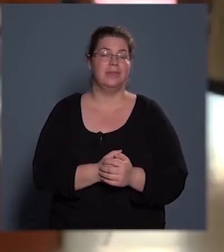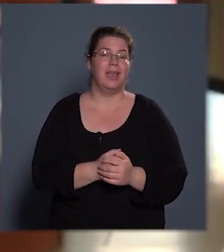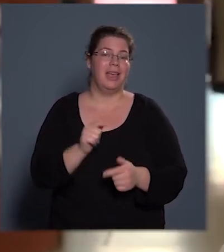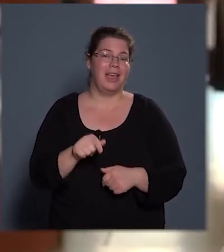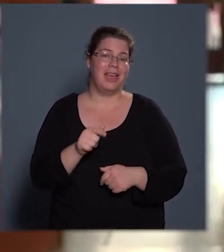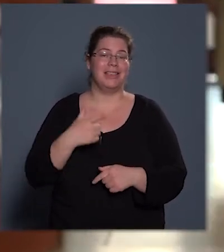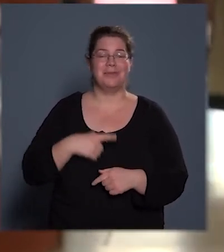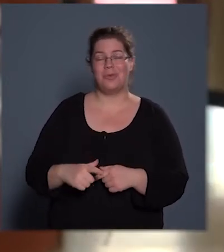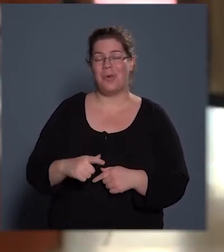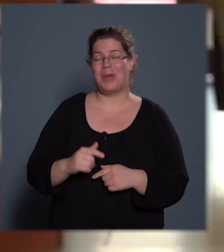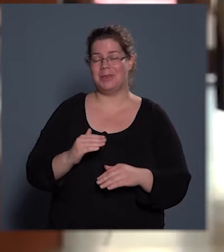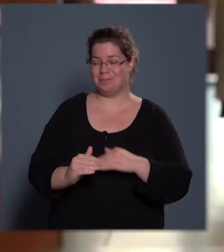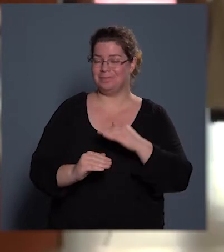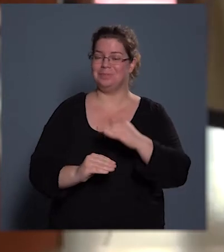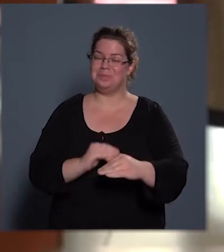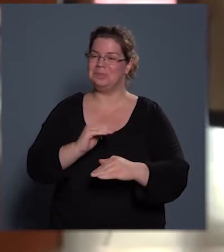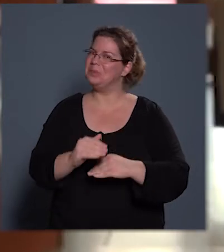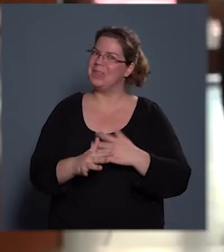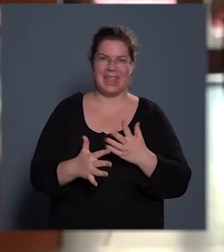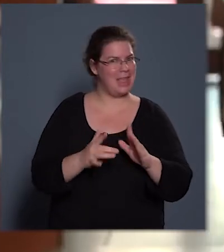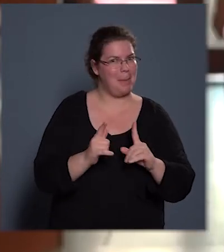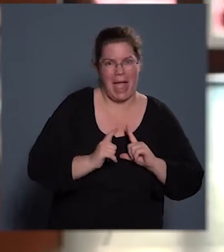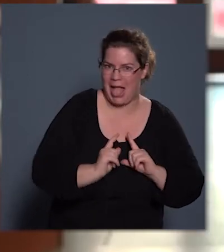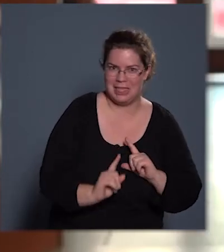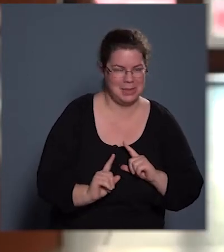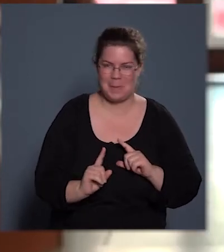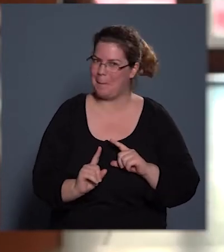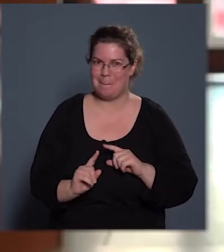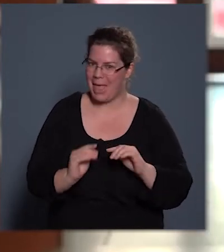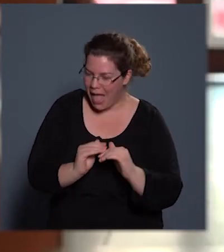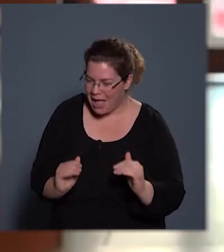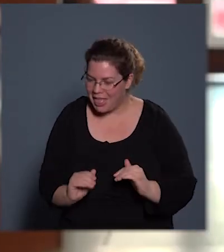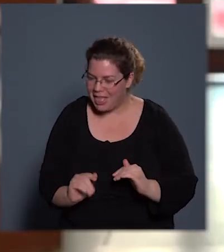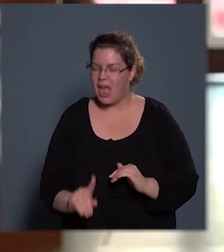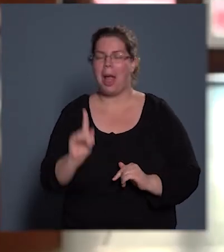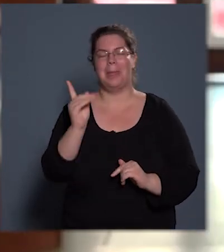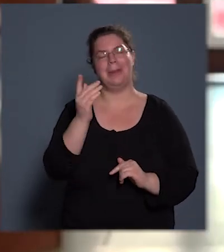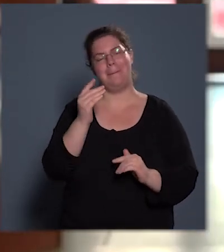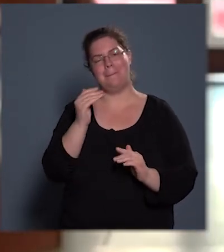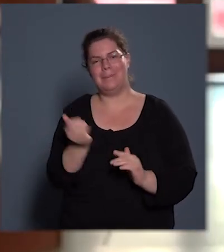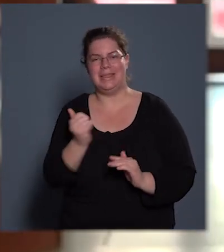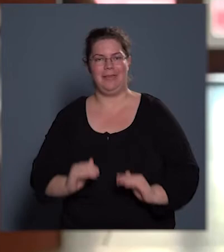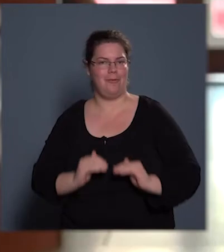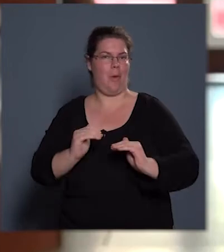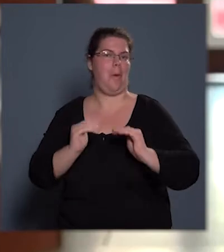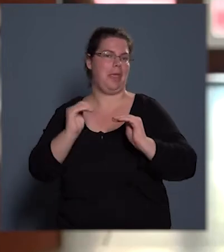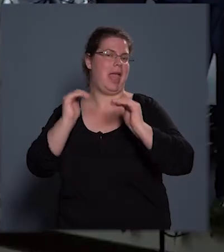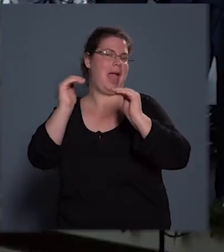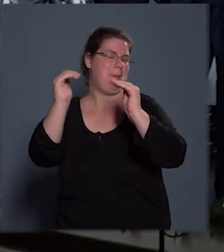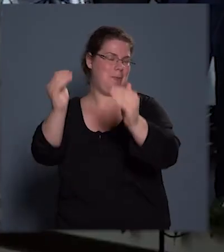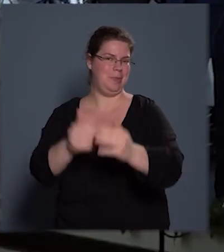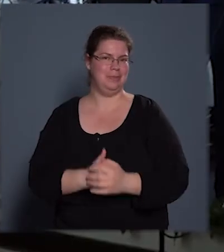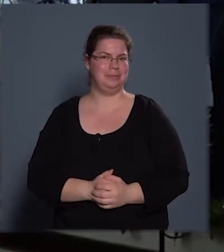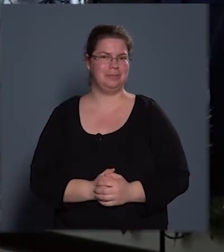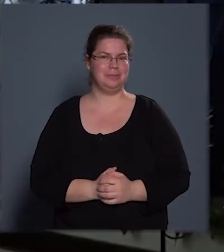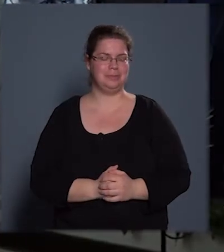ez volt a Szamárléta, tehát nem álltunk meg a lépcső aljánál, hanem azért mindig följebb lépkedtünk egy kicsit.